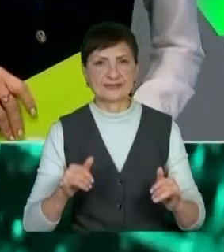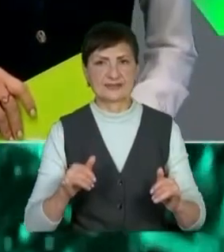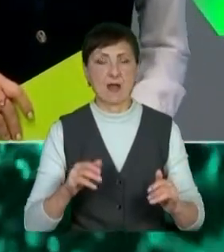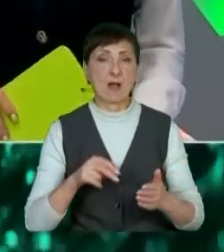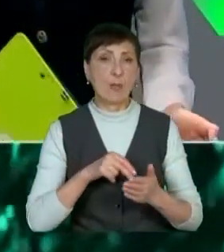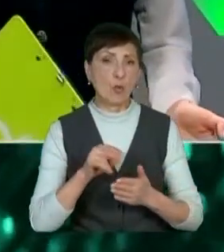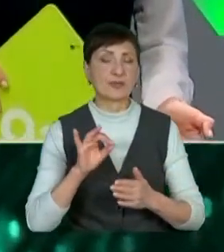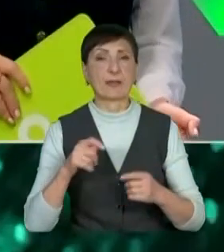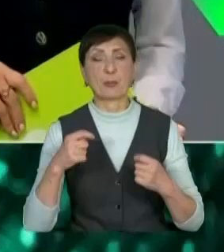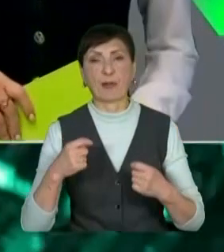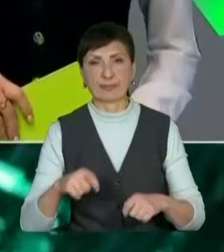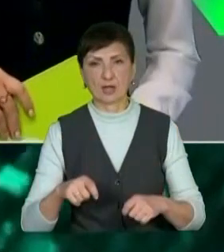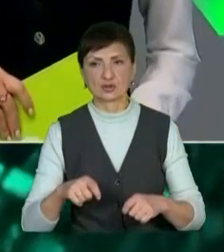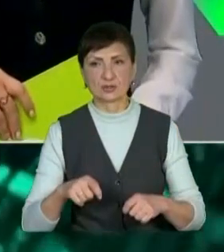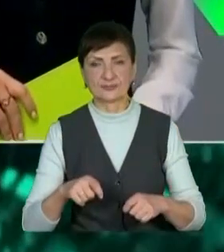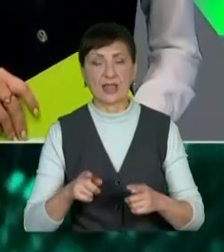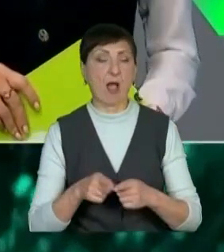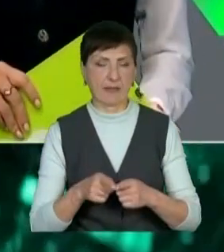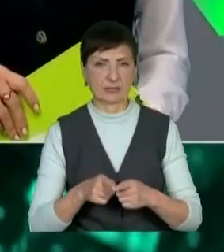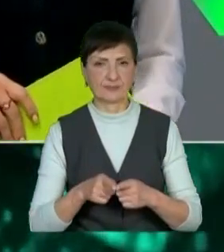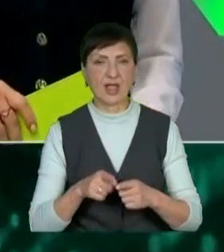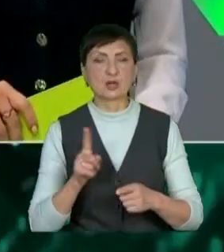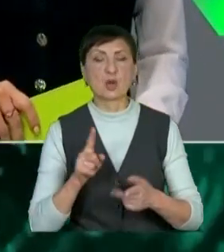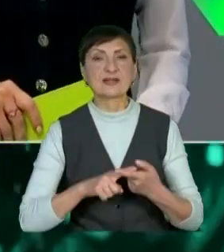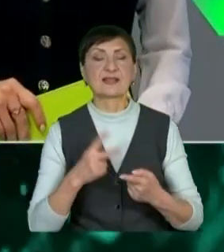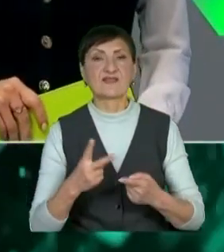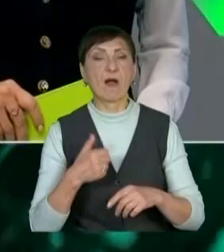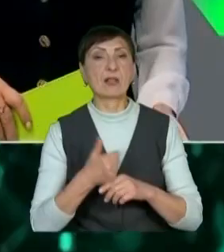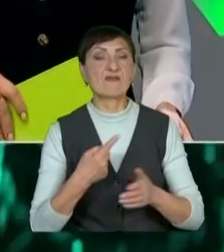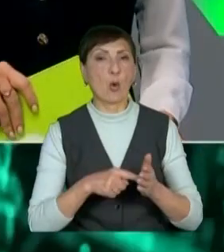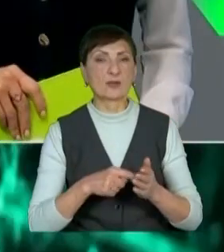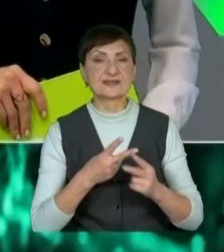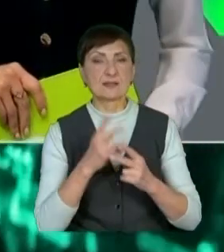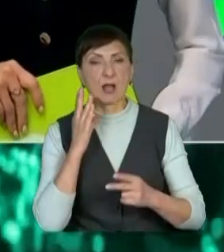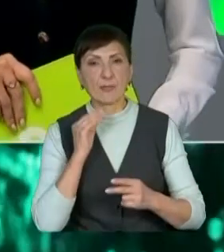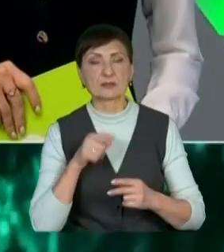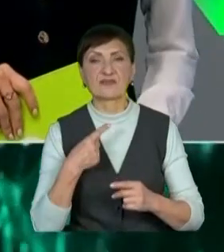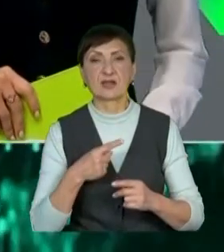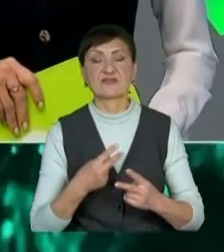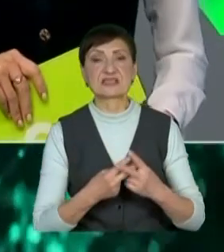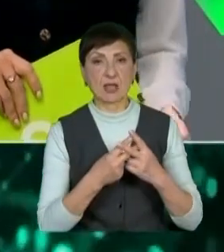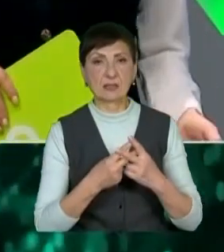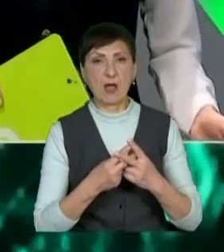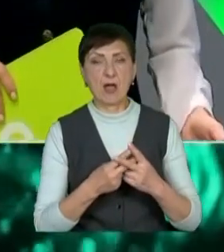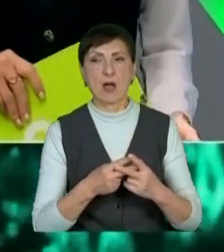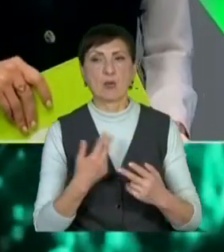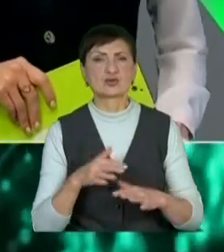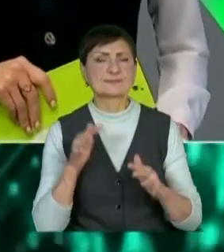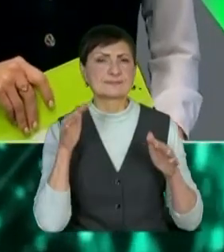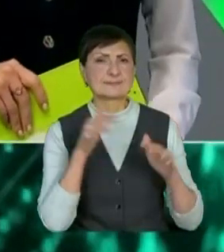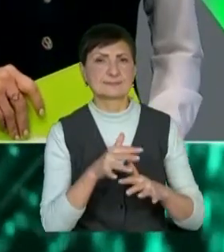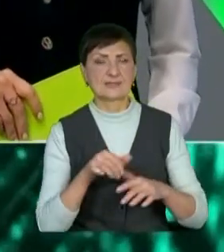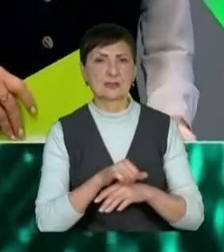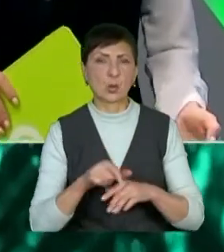покупки недвижимости, так и рынке аренды. Что касается двух главных городов страны, по словам экспертов, в Астане, которая стала магнитом для